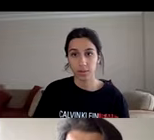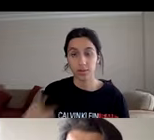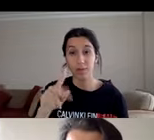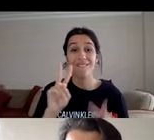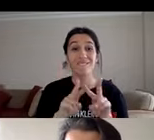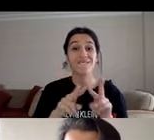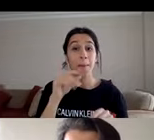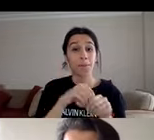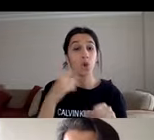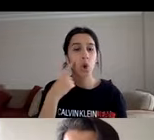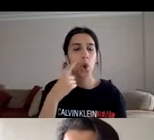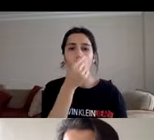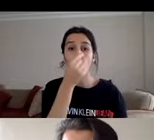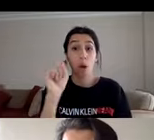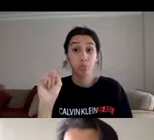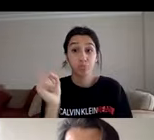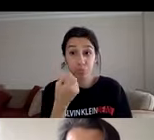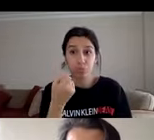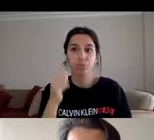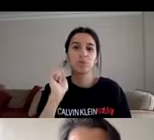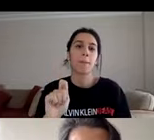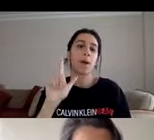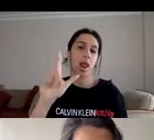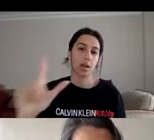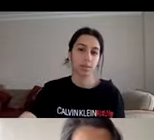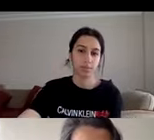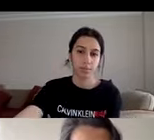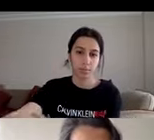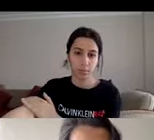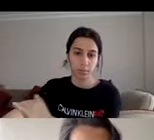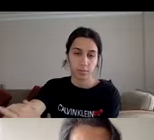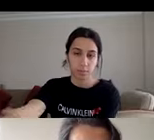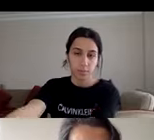kolay bulunur şekilde sağlamamız, sunmamız gerekiyor.